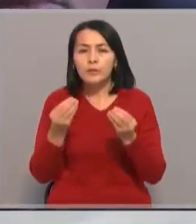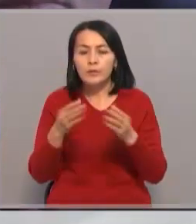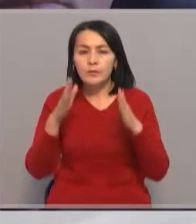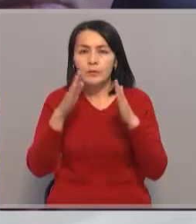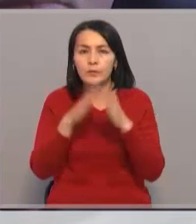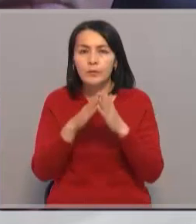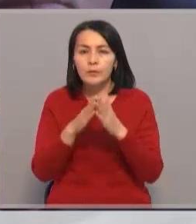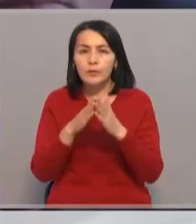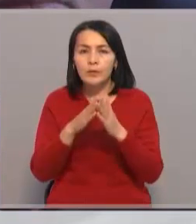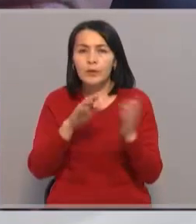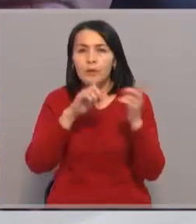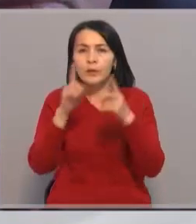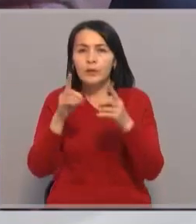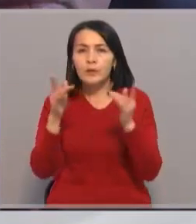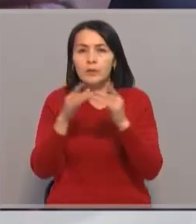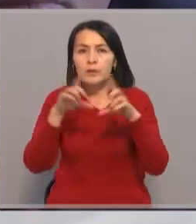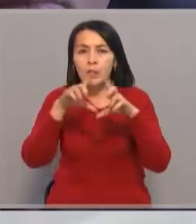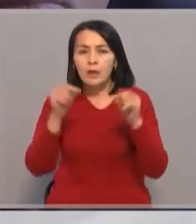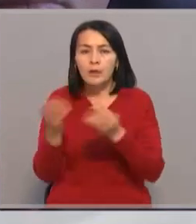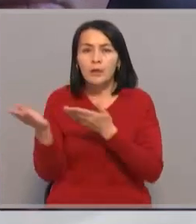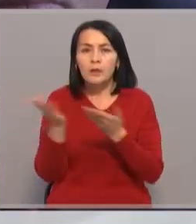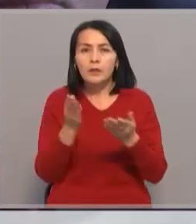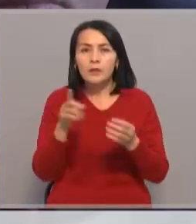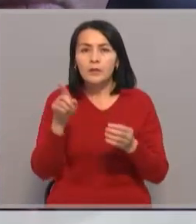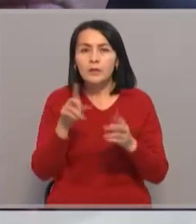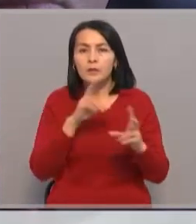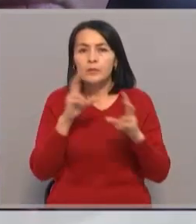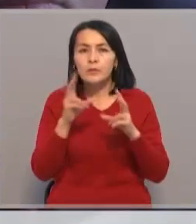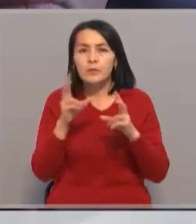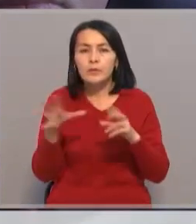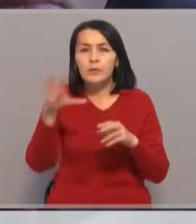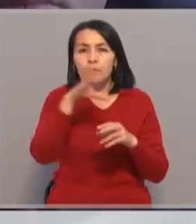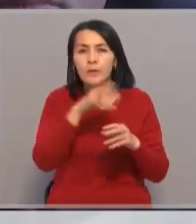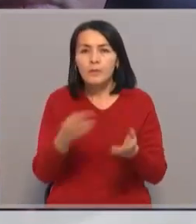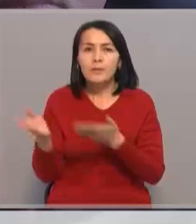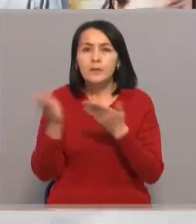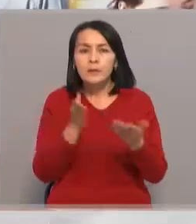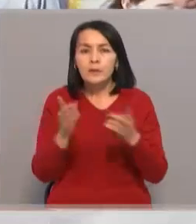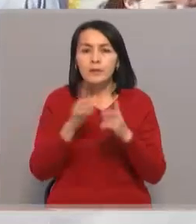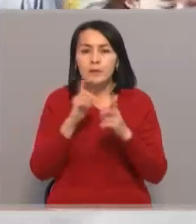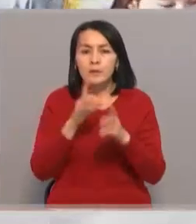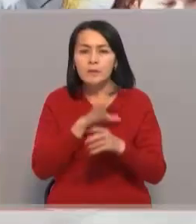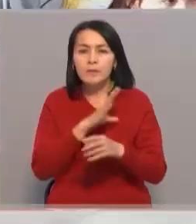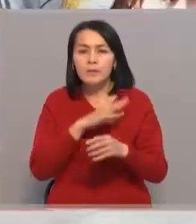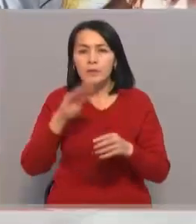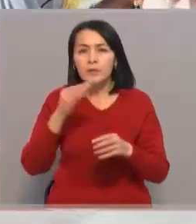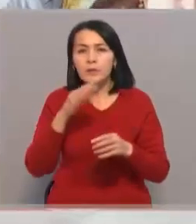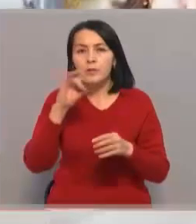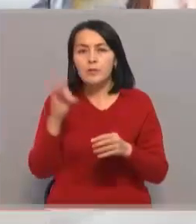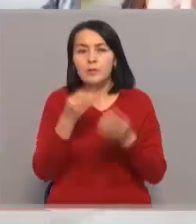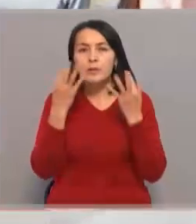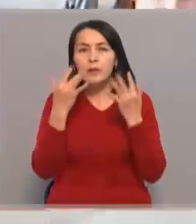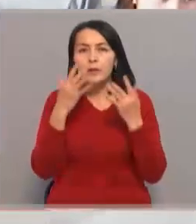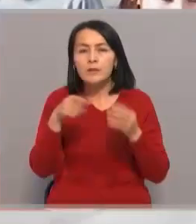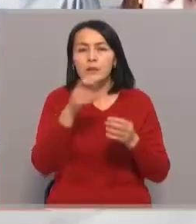үйден кетіп, осыдан соң жатақханаға келдім. Студенттерді жинадық, жиналыс өткіздік. Желтоқсан оқиғасында